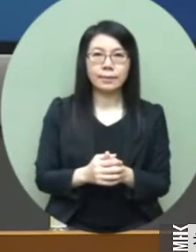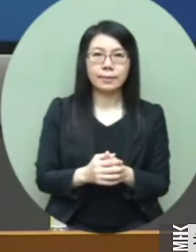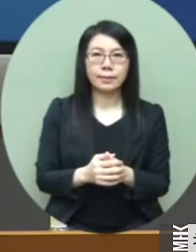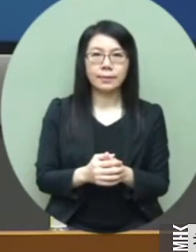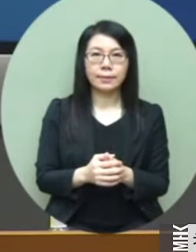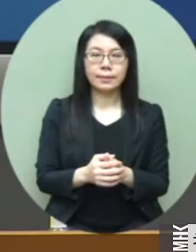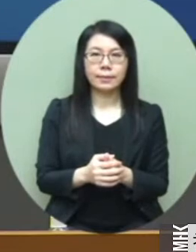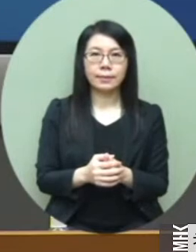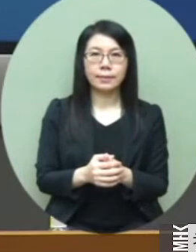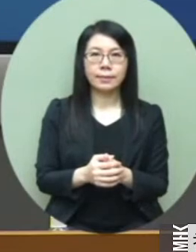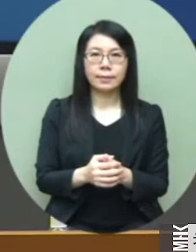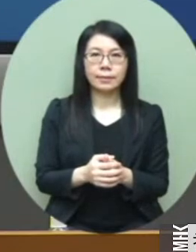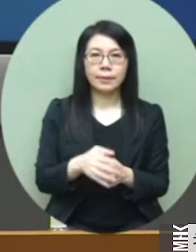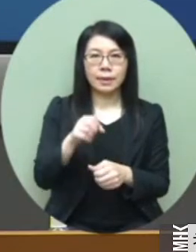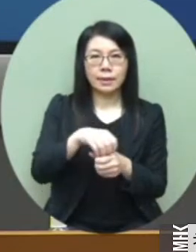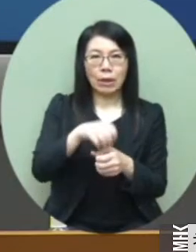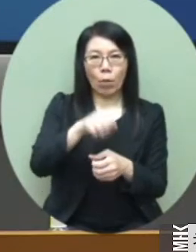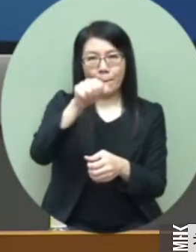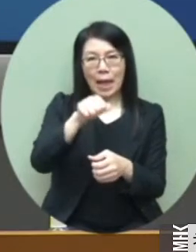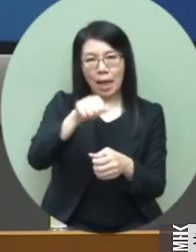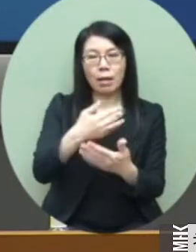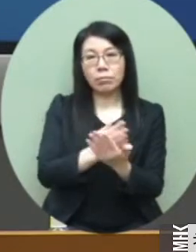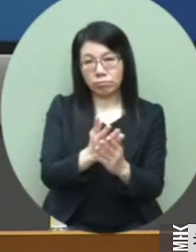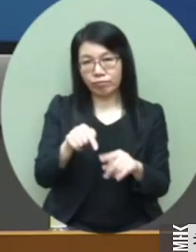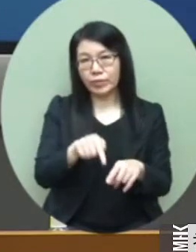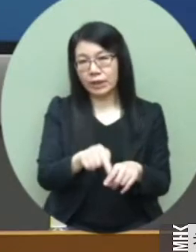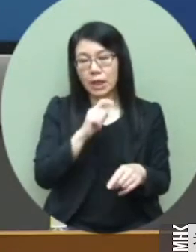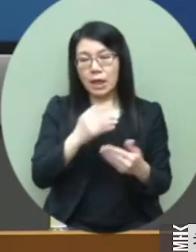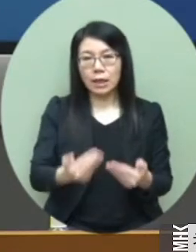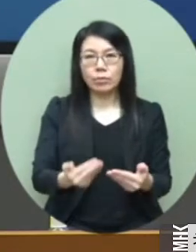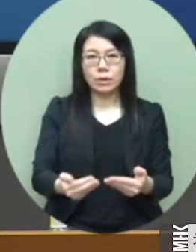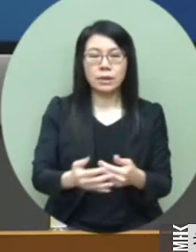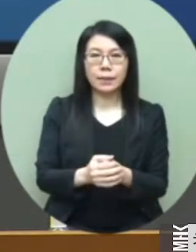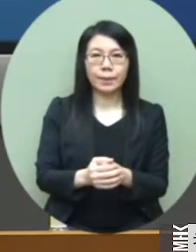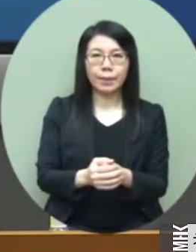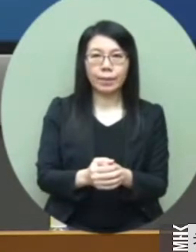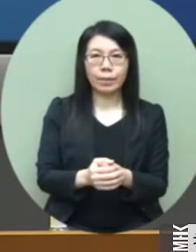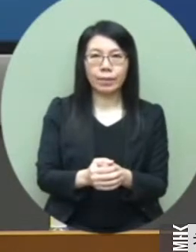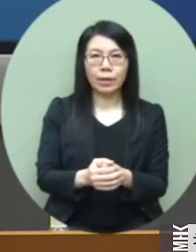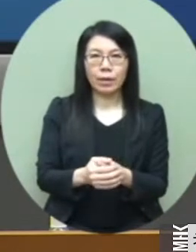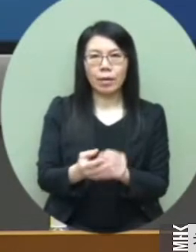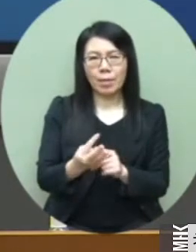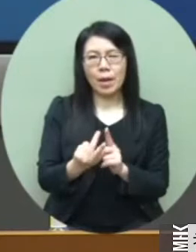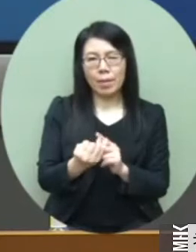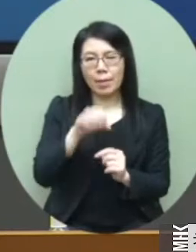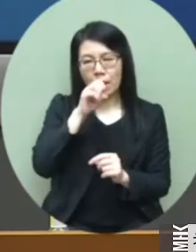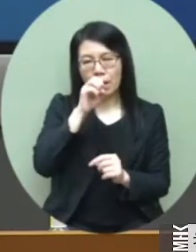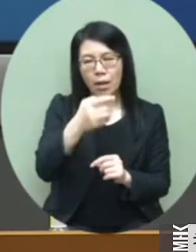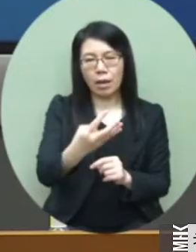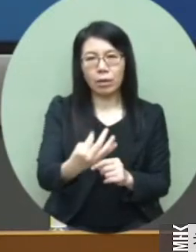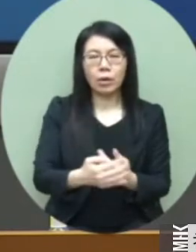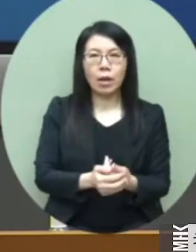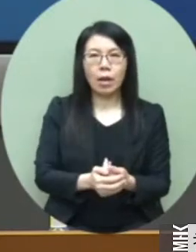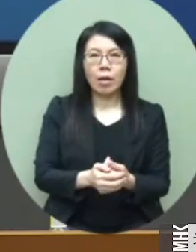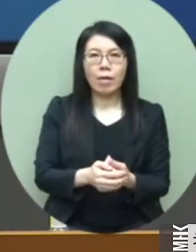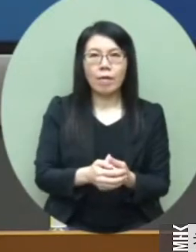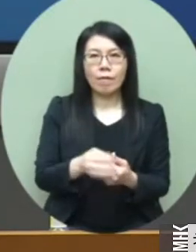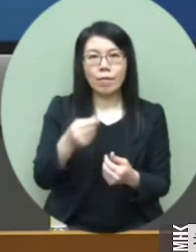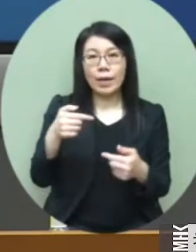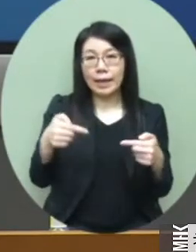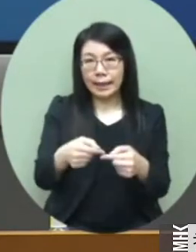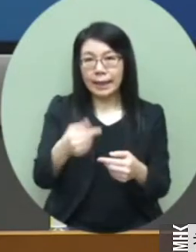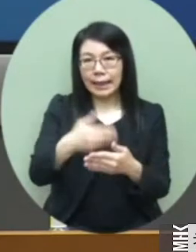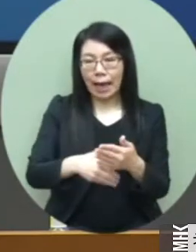喺酒吧嚟講咧，其實我哋今次都多次講啦嚇，我哋嘅放寬咧係第一